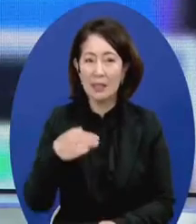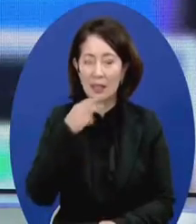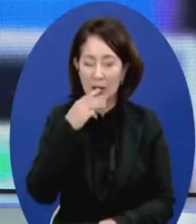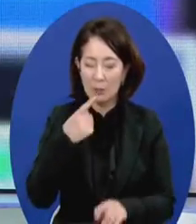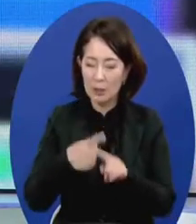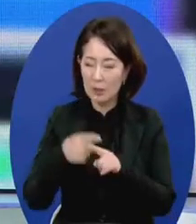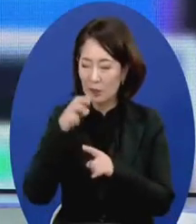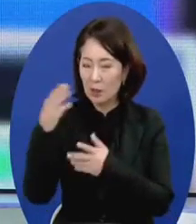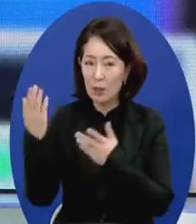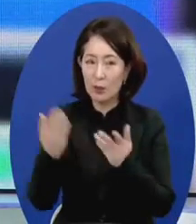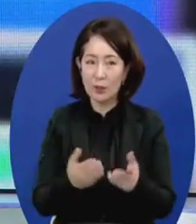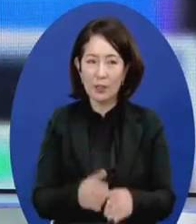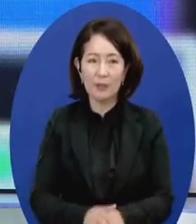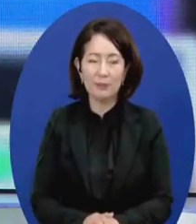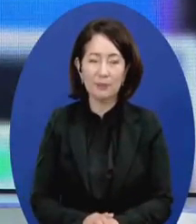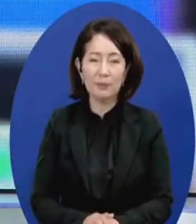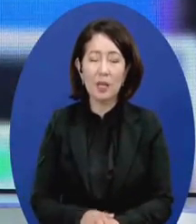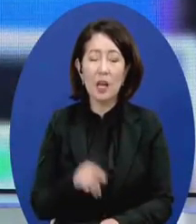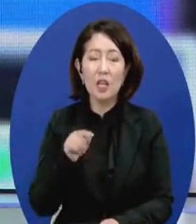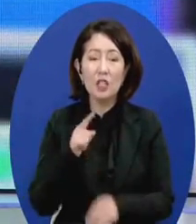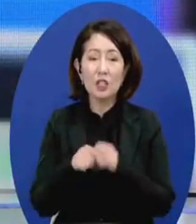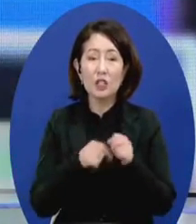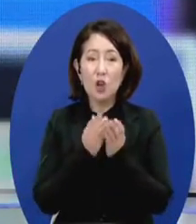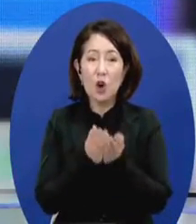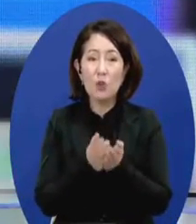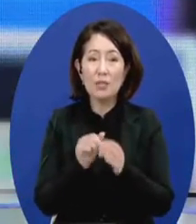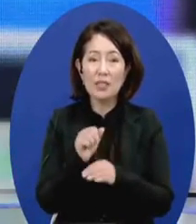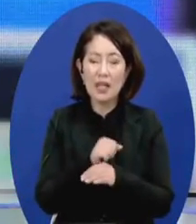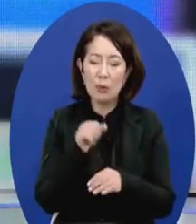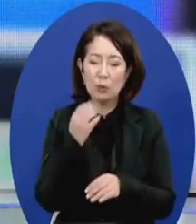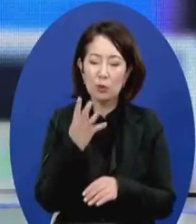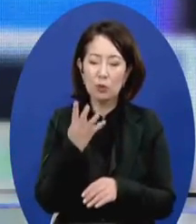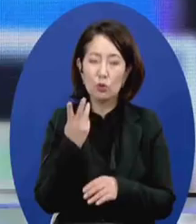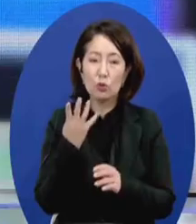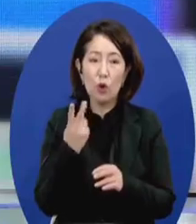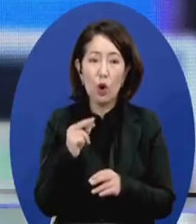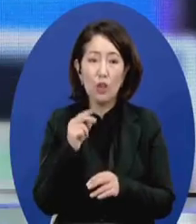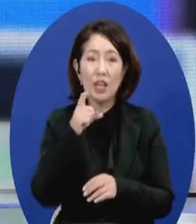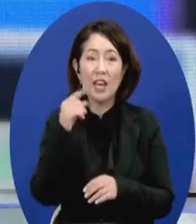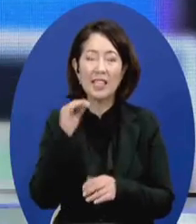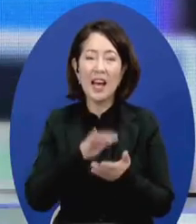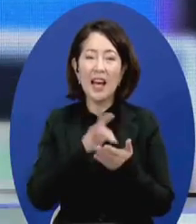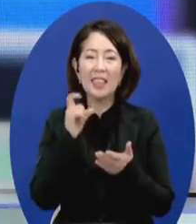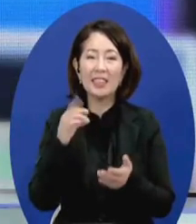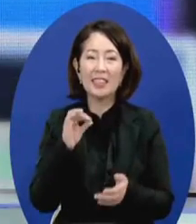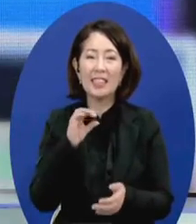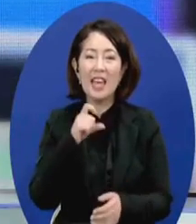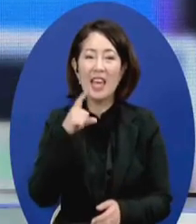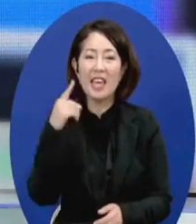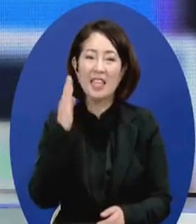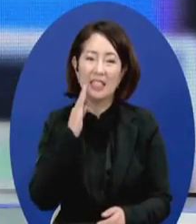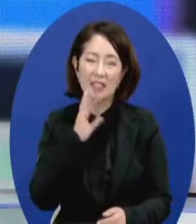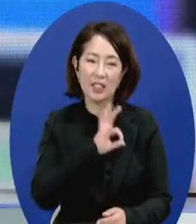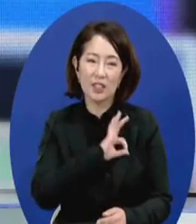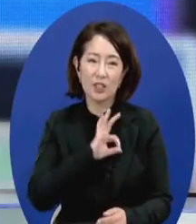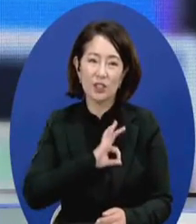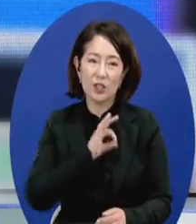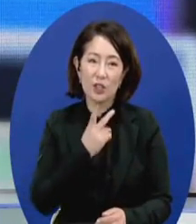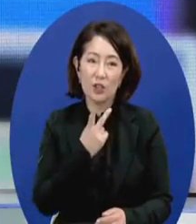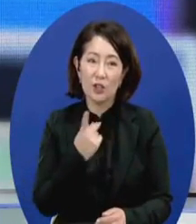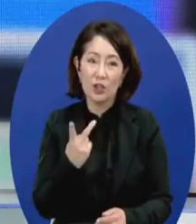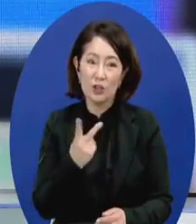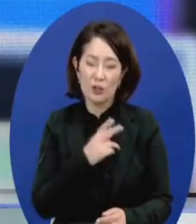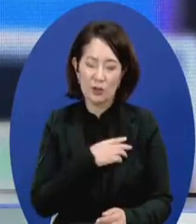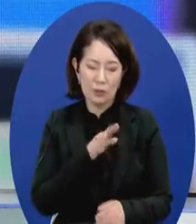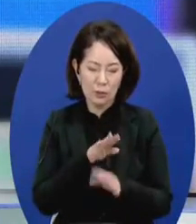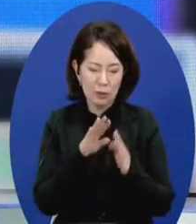Дараагийн мэдээг орон нутгаас бэлтгэн хүргэж байна. Энэ жил Хөвсгөл аймгийн 420 гаруй их алдарт ихийн 1-2 дугаар зэргийн удаан авлаа. Олон хүүхэд тайлбархи